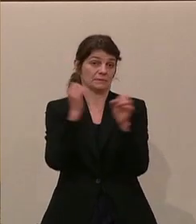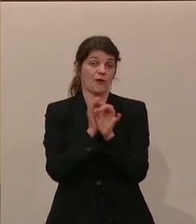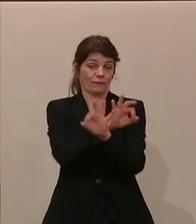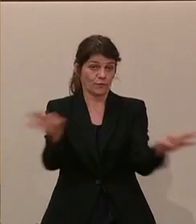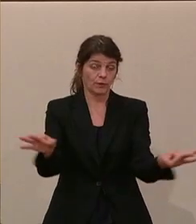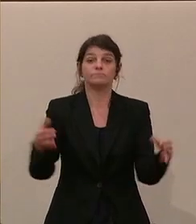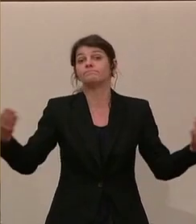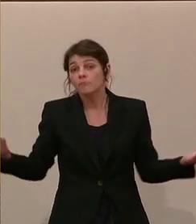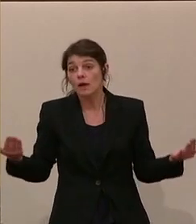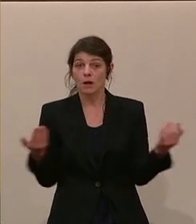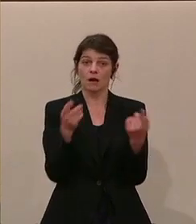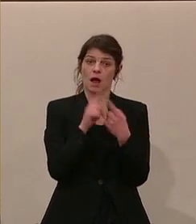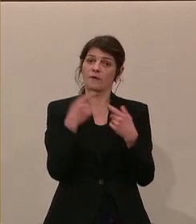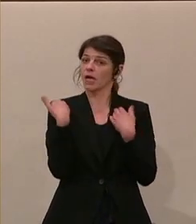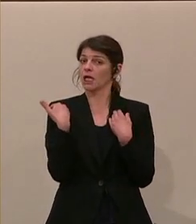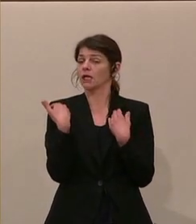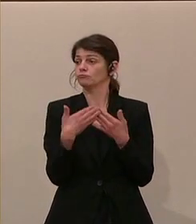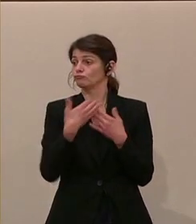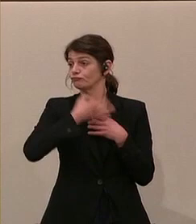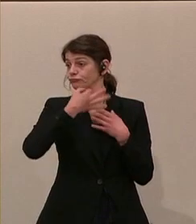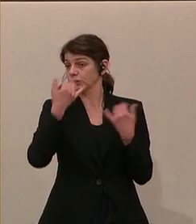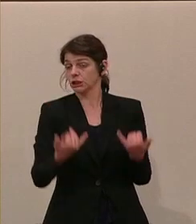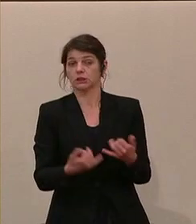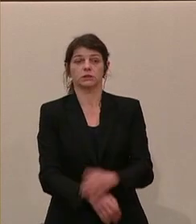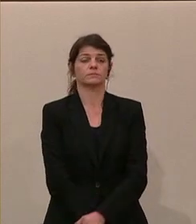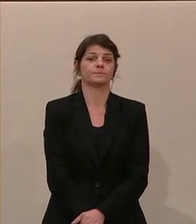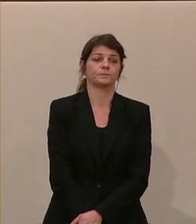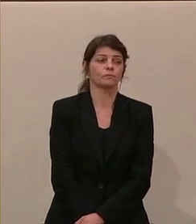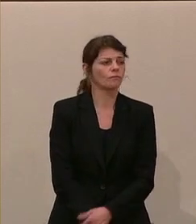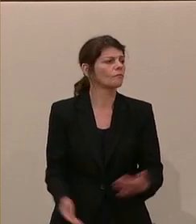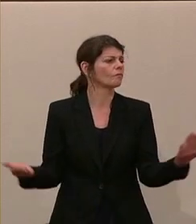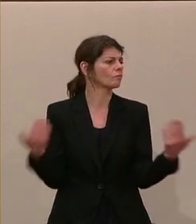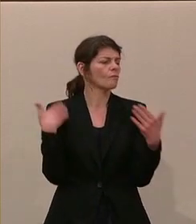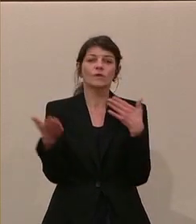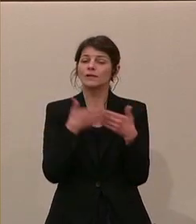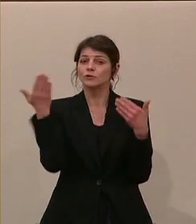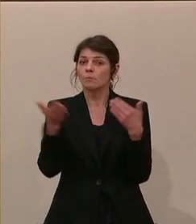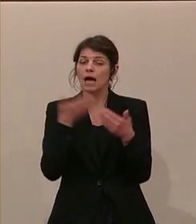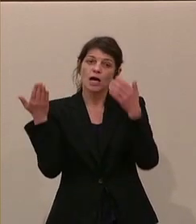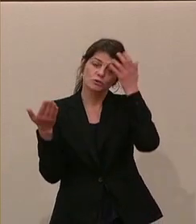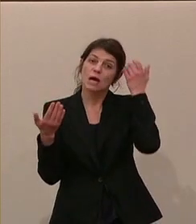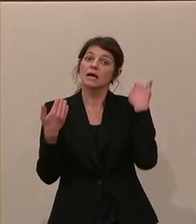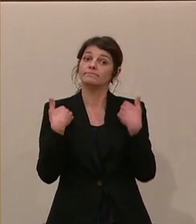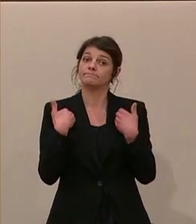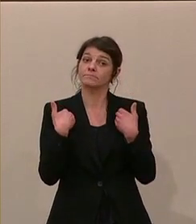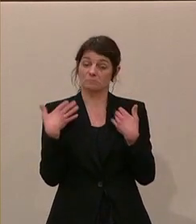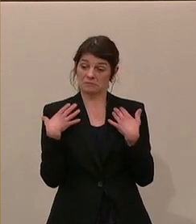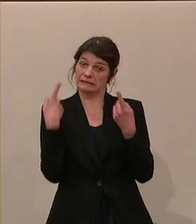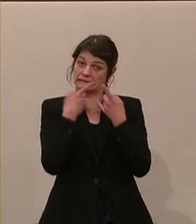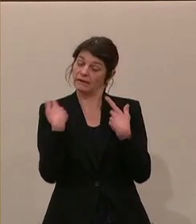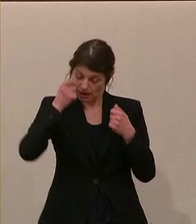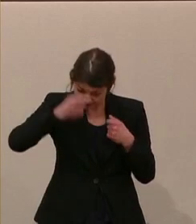könnten. Aber wenn ich davon spreche, dass wir zum Beispiel aus Wertschätzung heraus